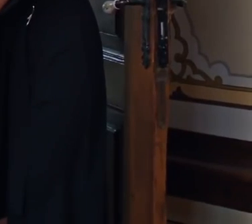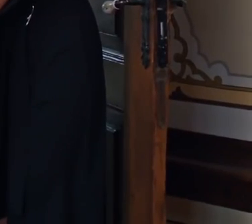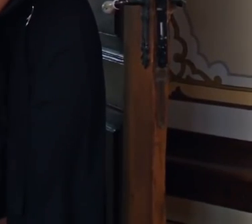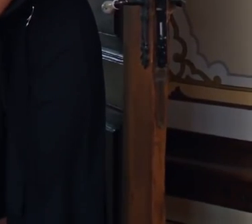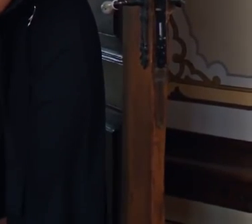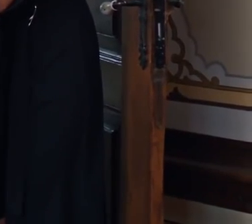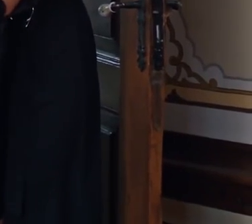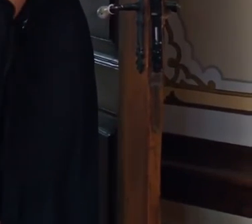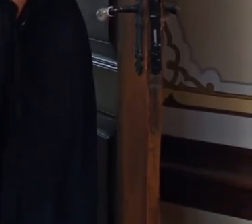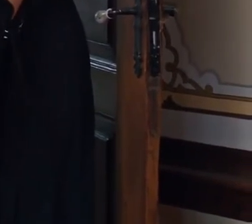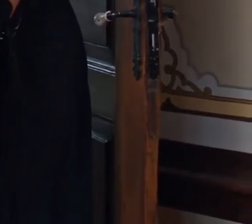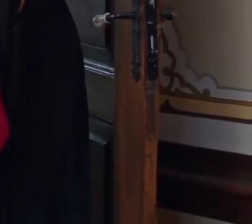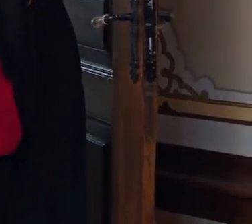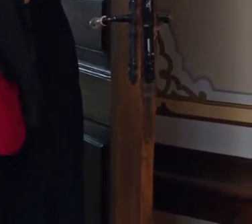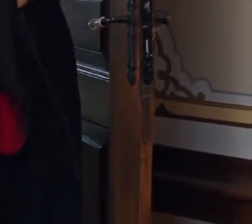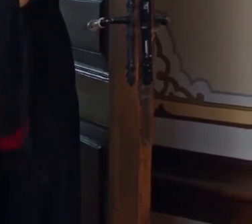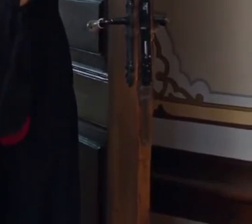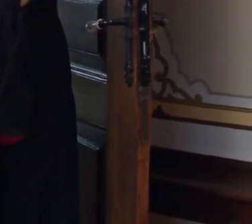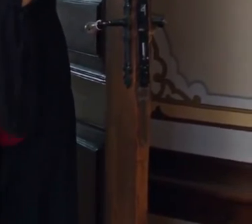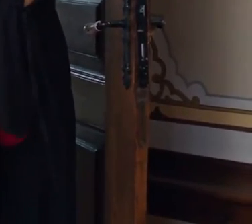gözlerle bağrına bastı.